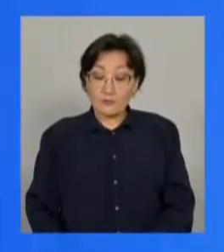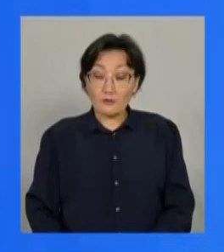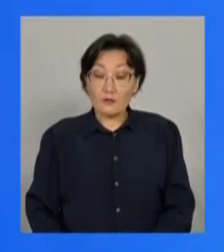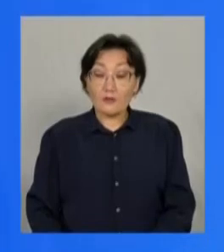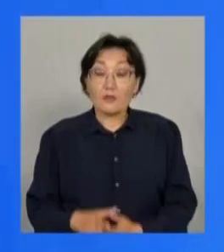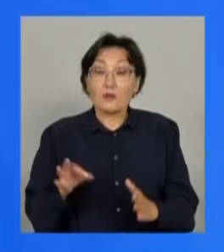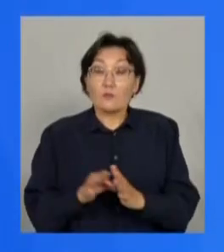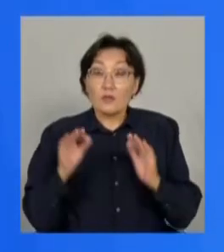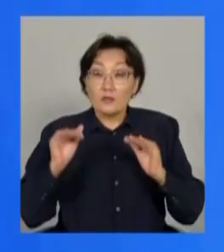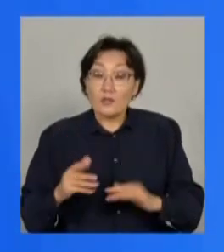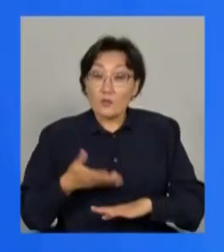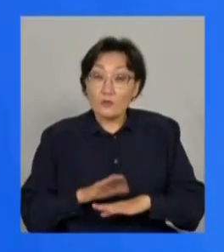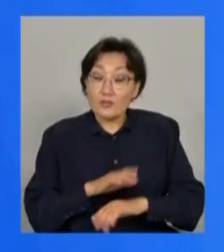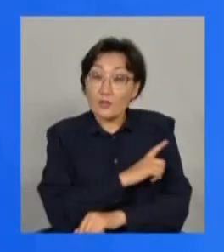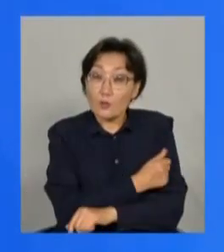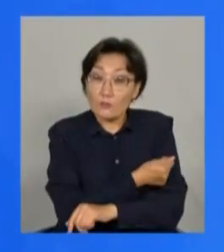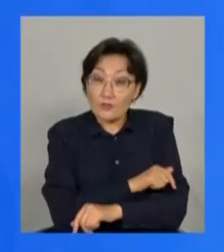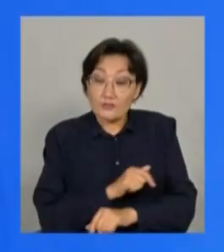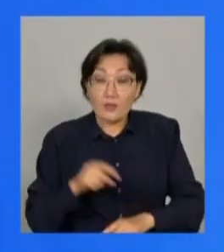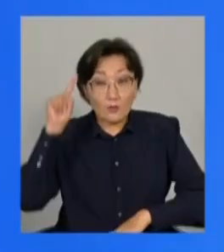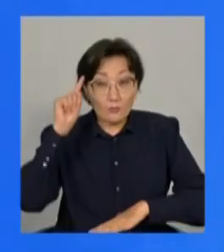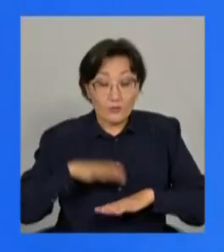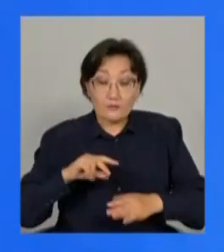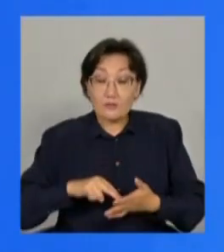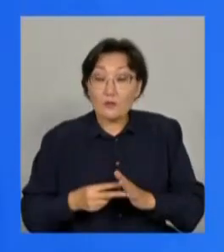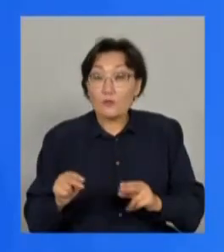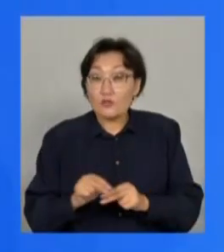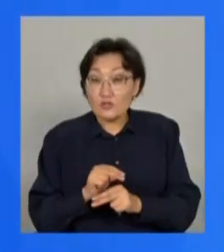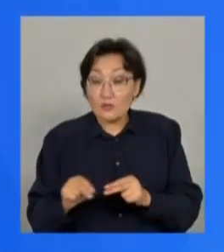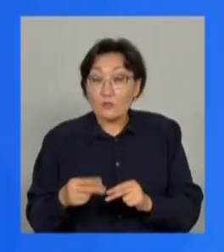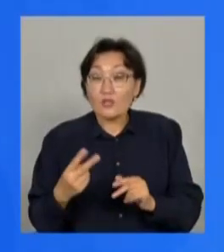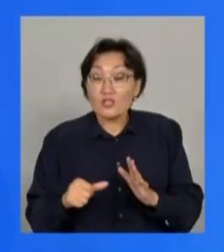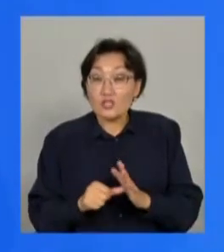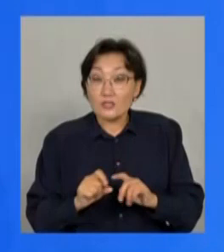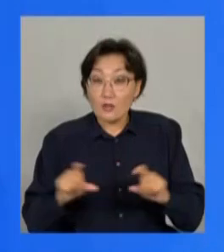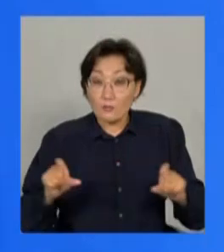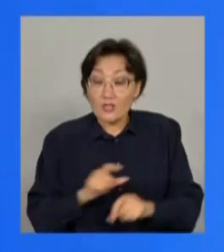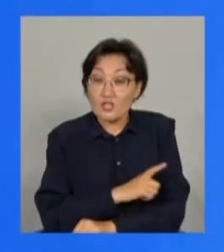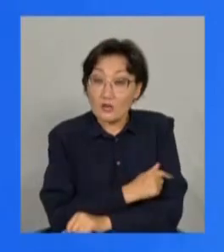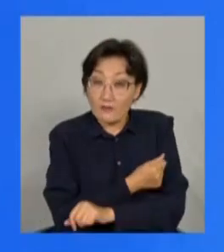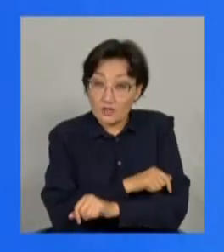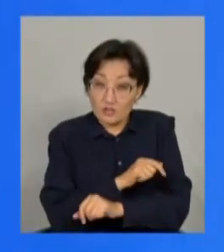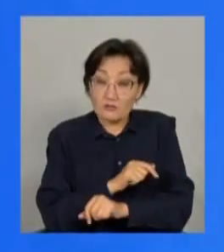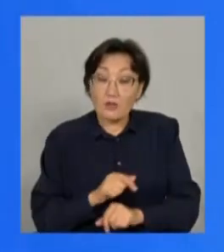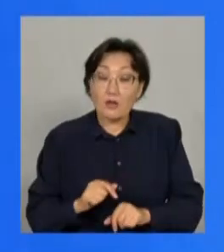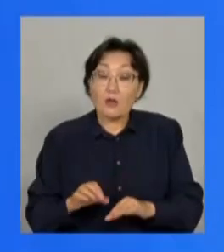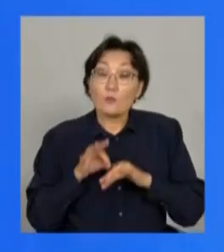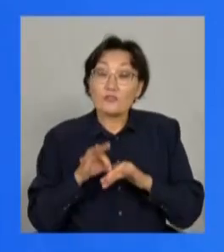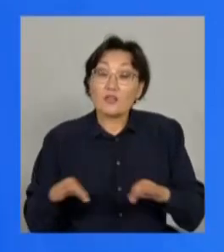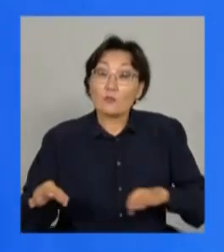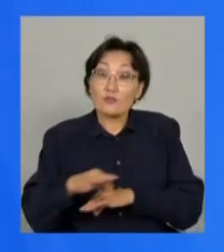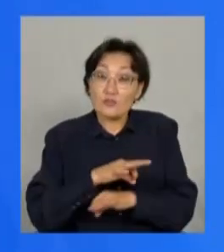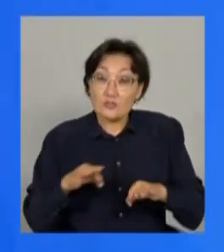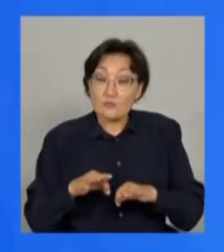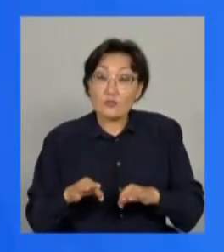В целях снижения нагрузки на медицинские учреждения акиматом планируется строительство и реконструкция 6 объектов здравоохранения. Ведется проектирование,